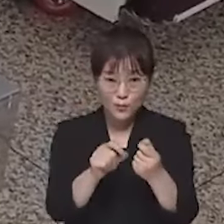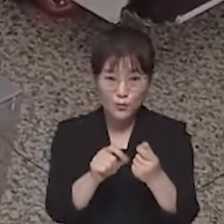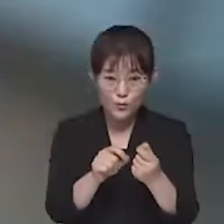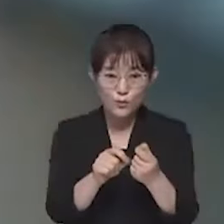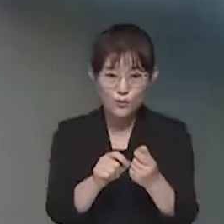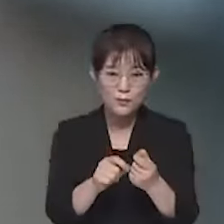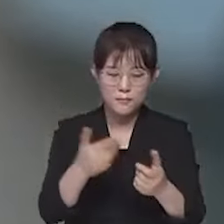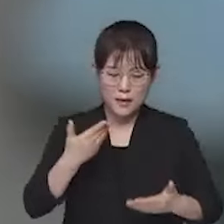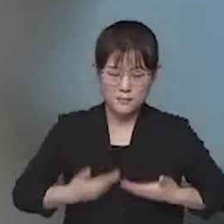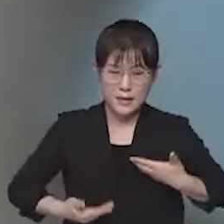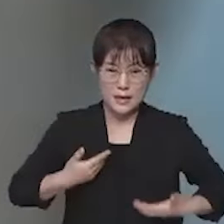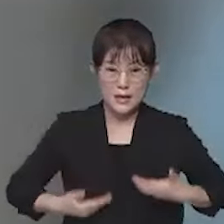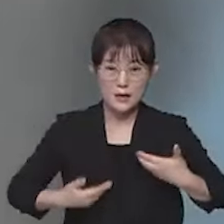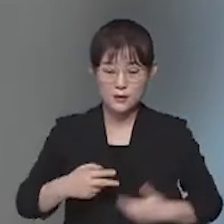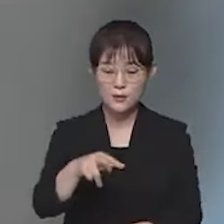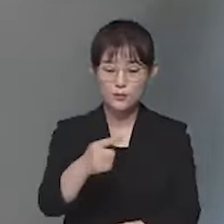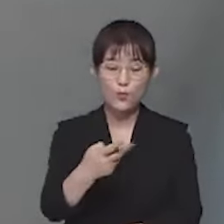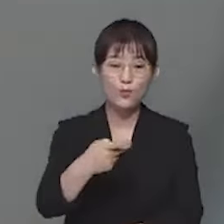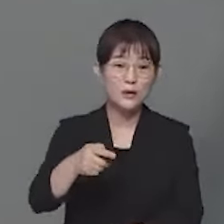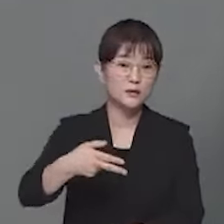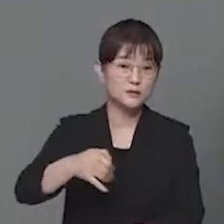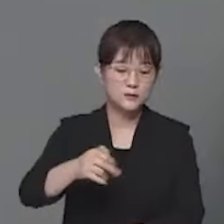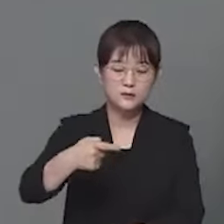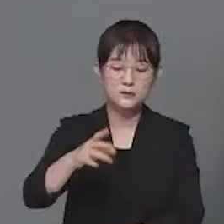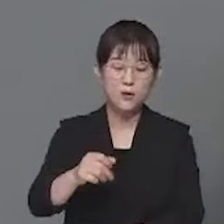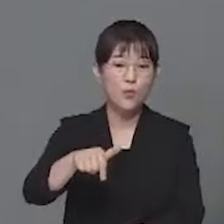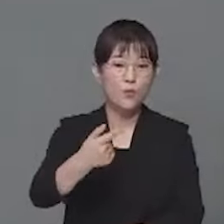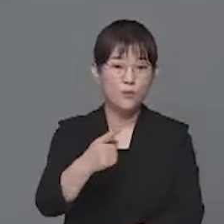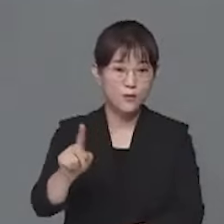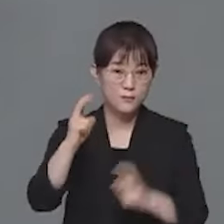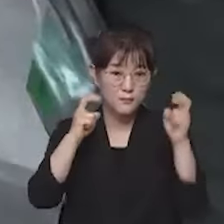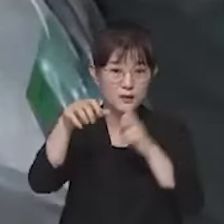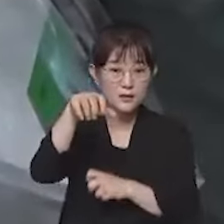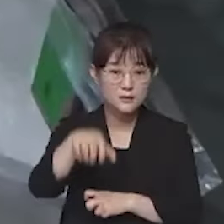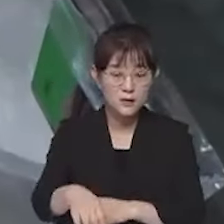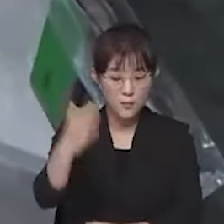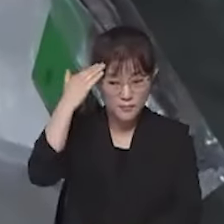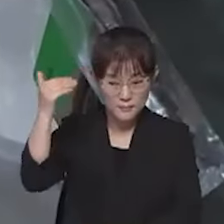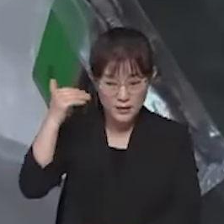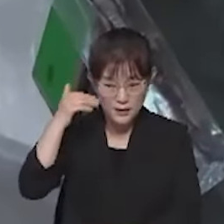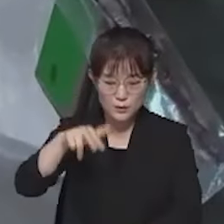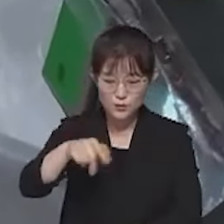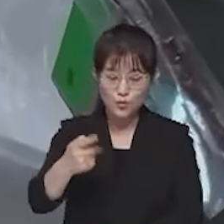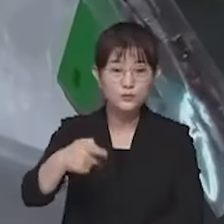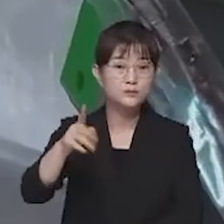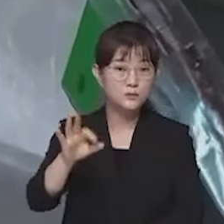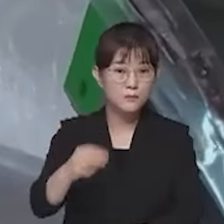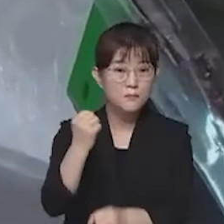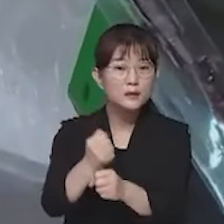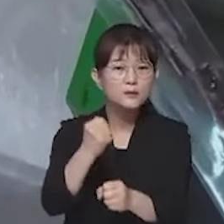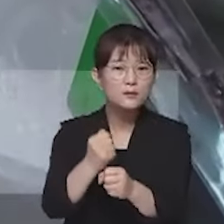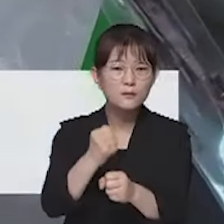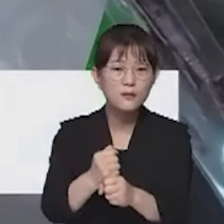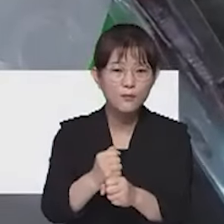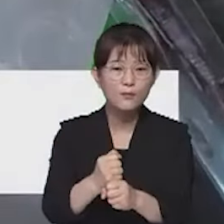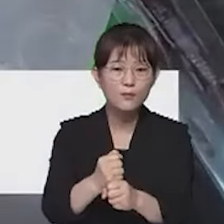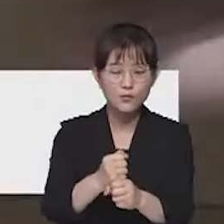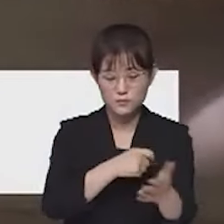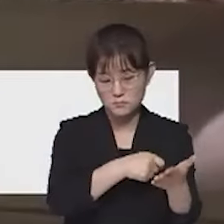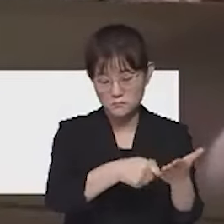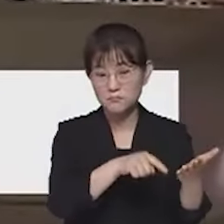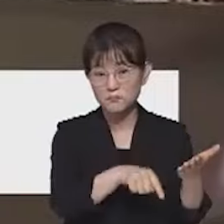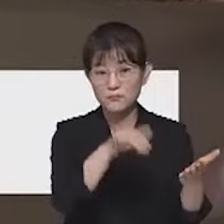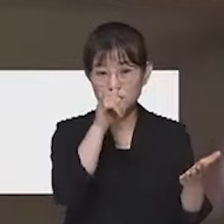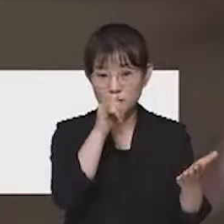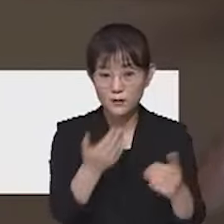분주히 돌아가는 한 도라지 전과 업체 국내산 조청으로만 담근 도라지고 소개하고 있습니다 하지만